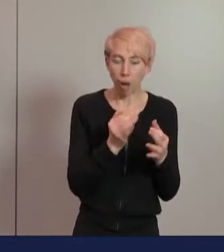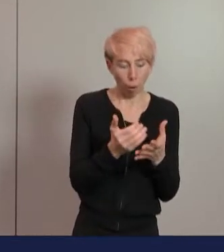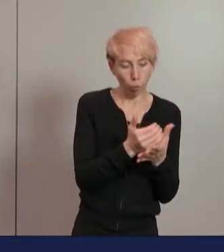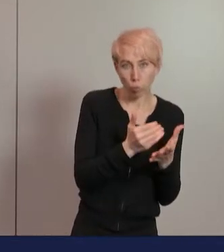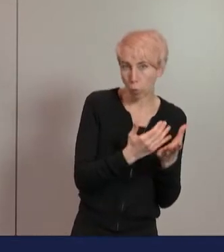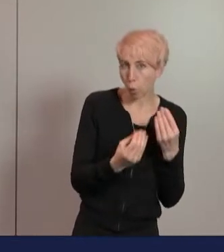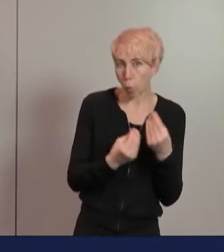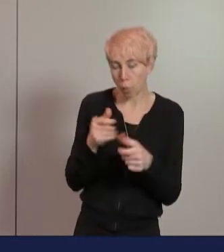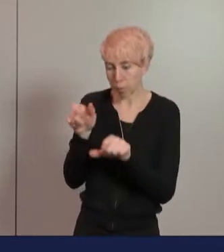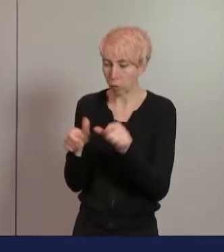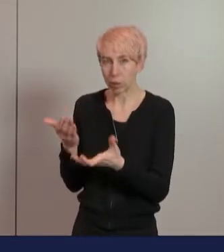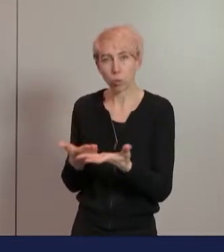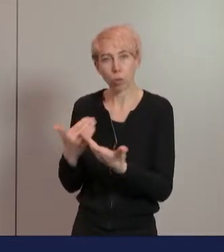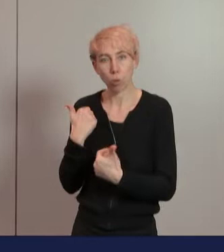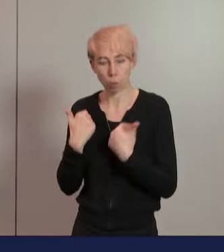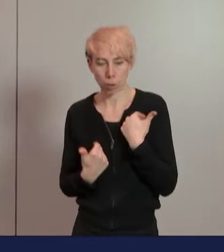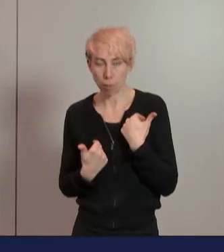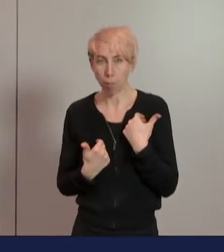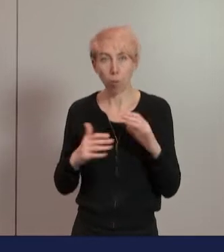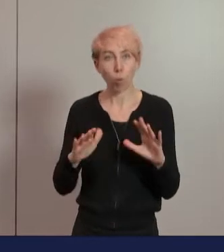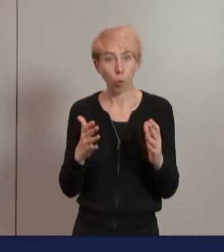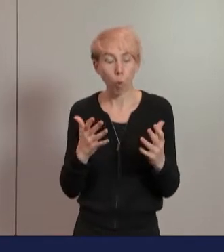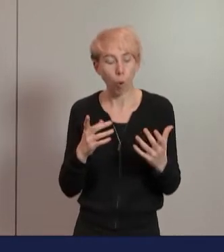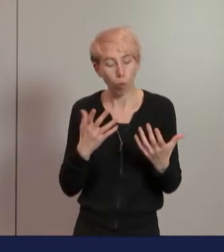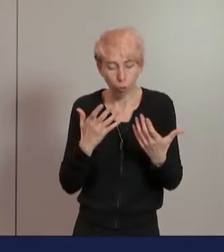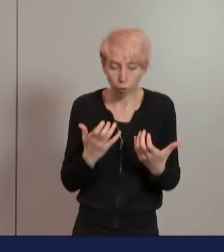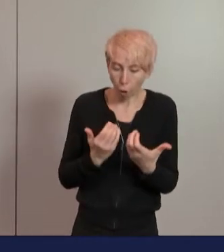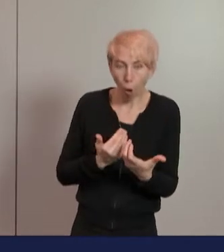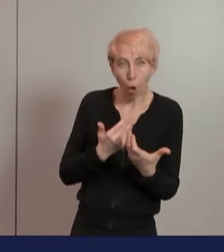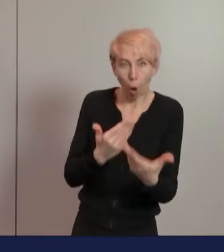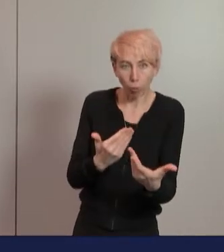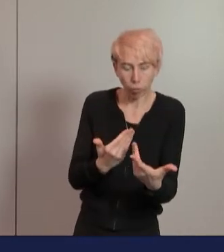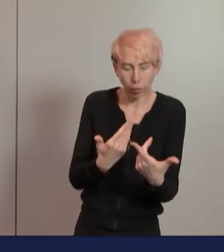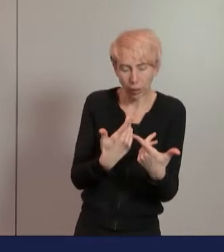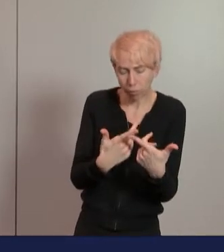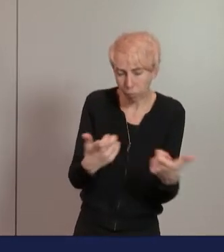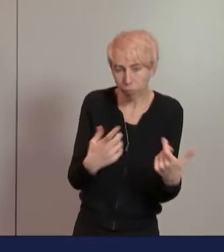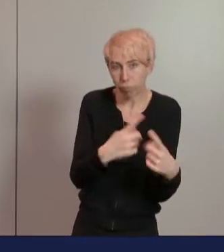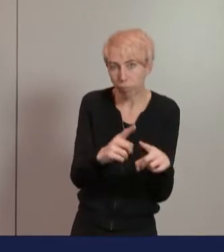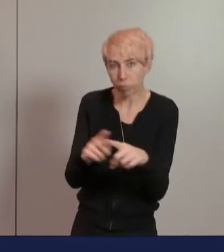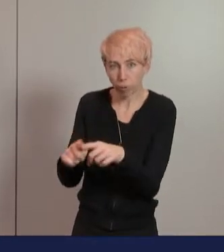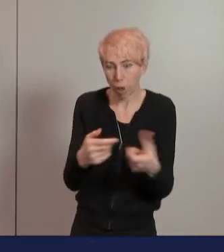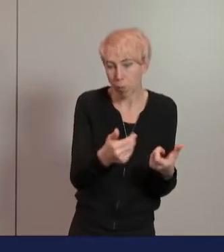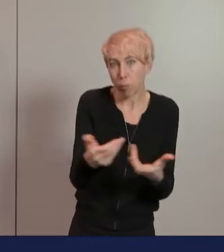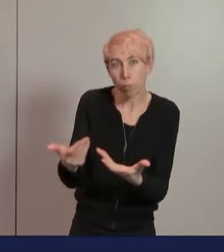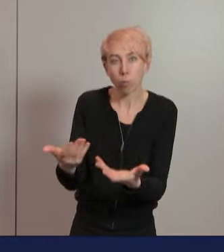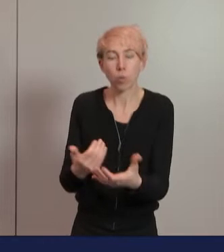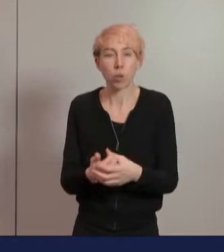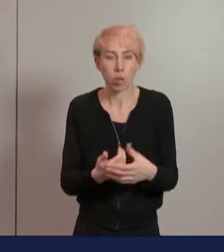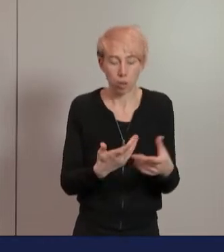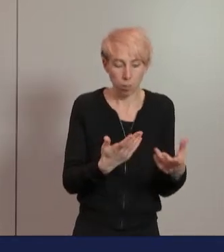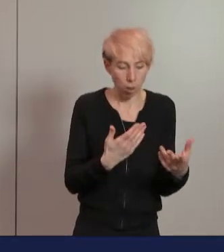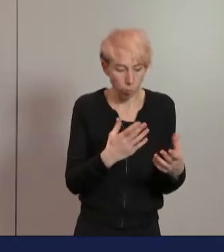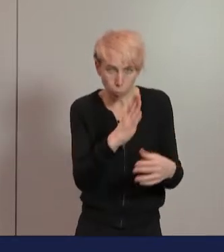personnes en situation de handicap, en diversifiant l'offre, avec notamment l'amélioration de la prise en compte des besoins spécifiques